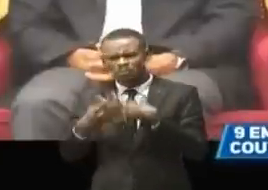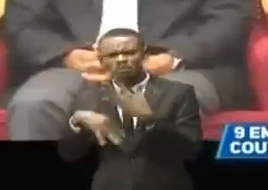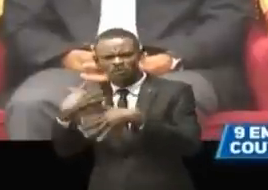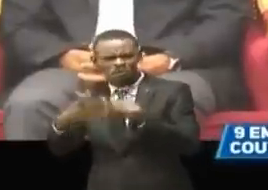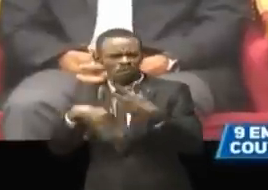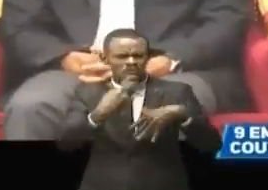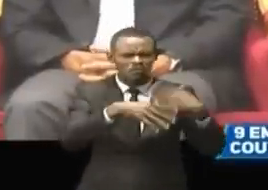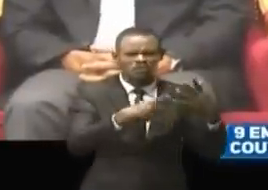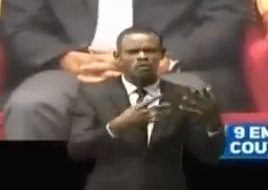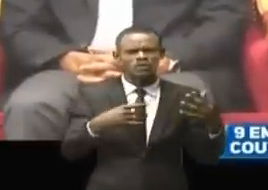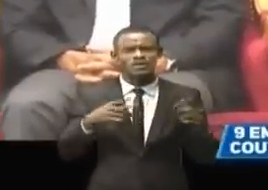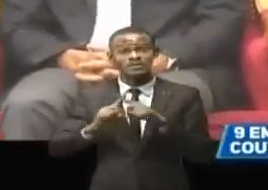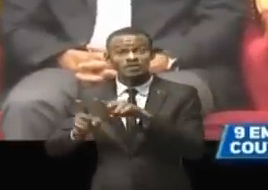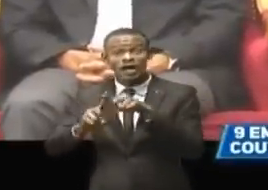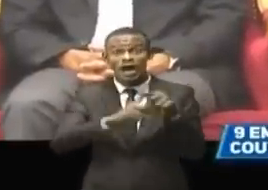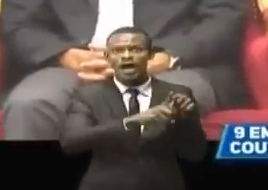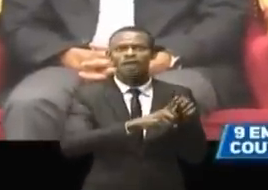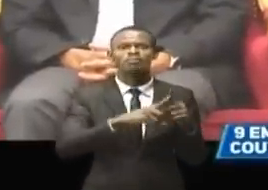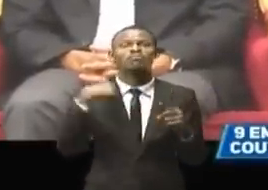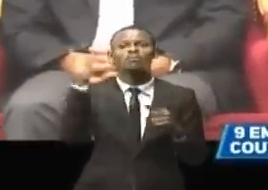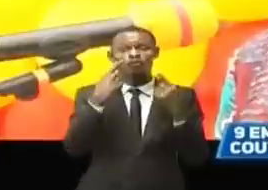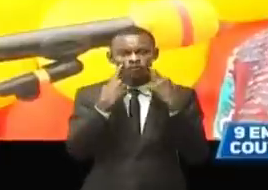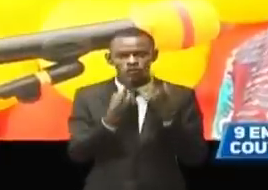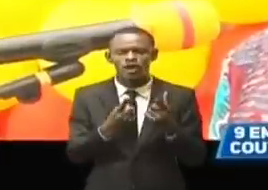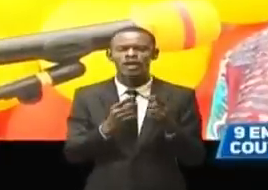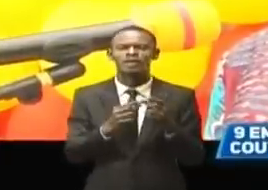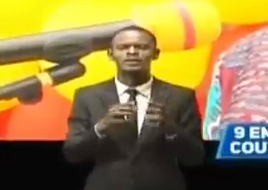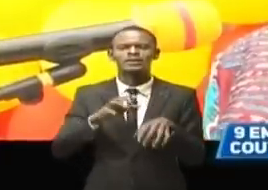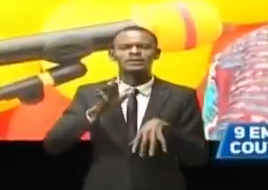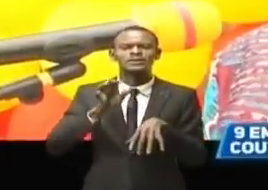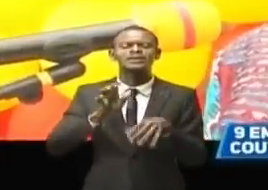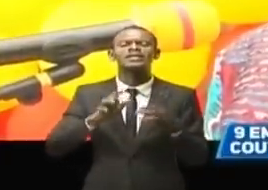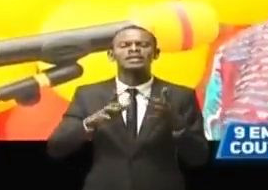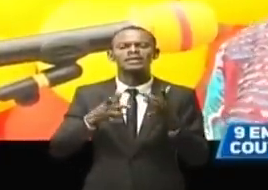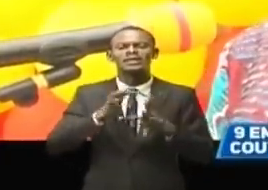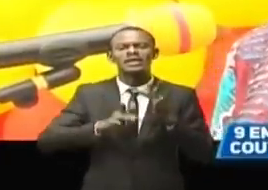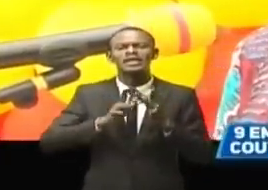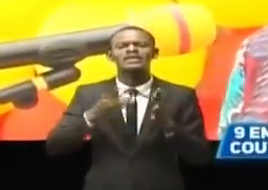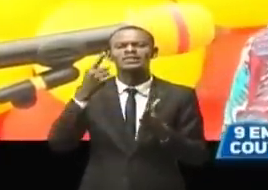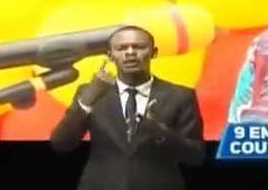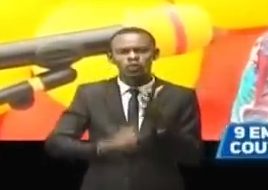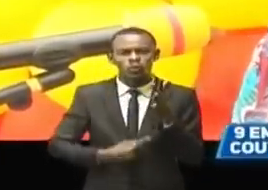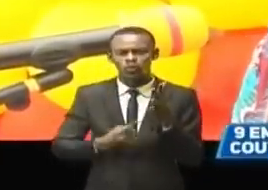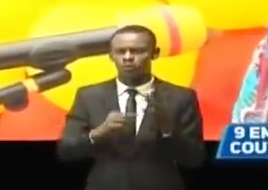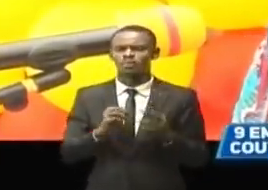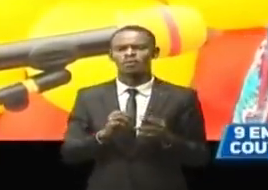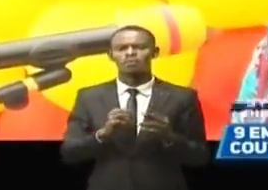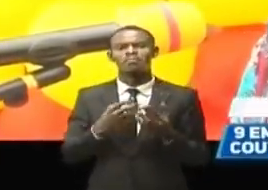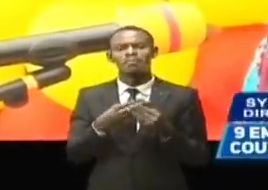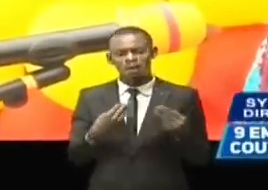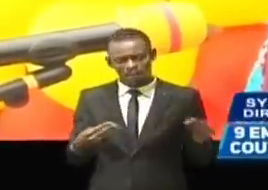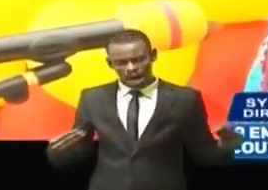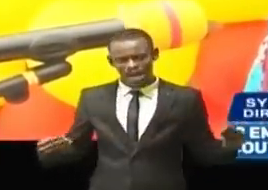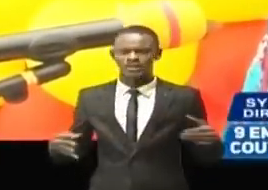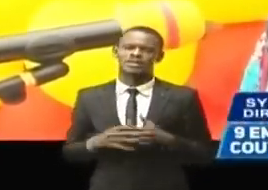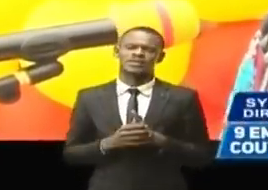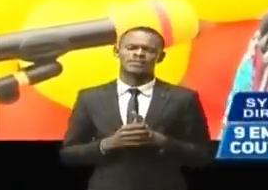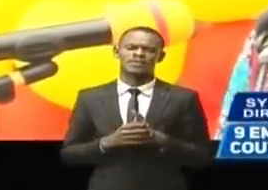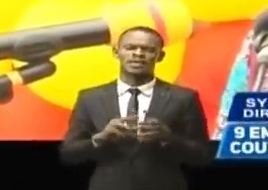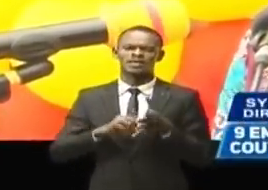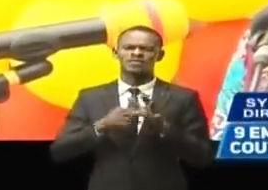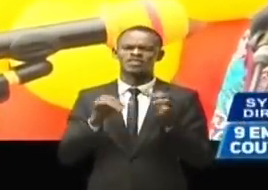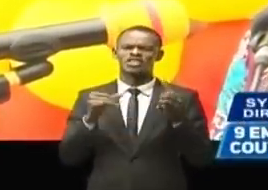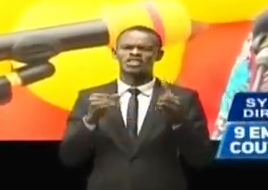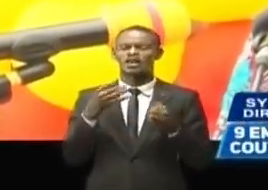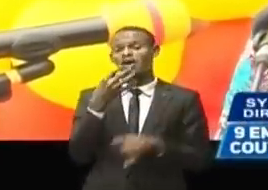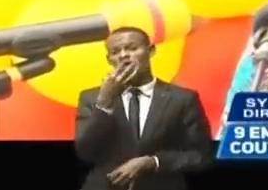et montée d'adrénaline sont garanties. Cependant, la particularité pluridisciplinaire de ce jeu est